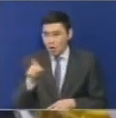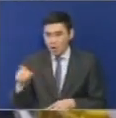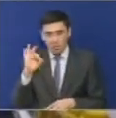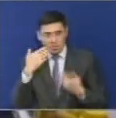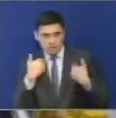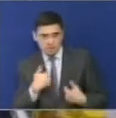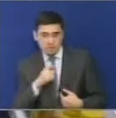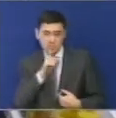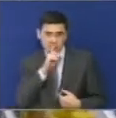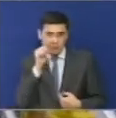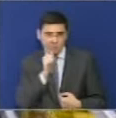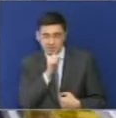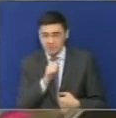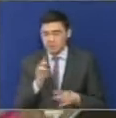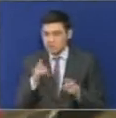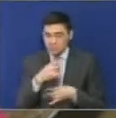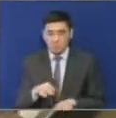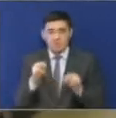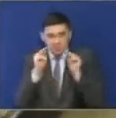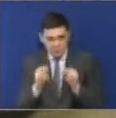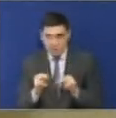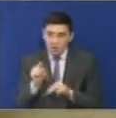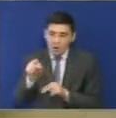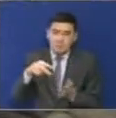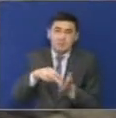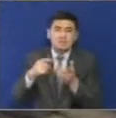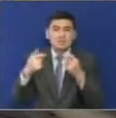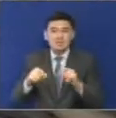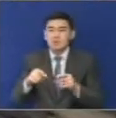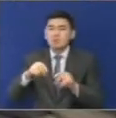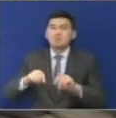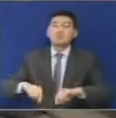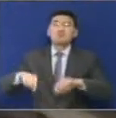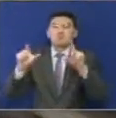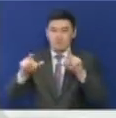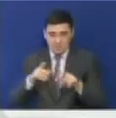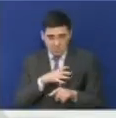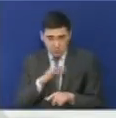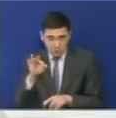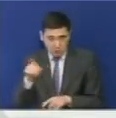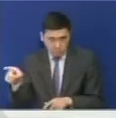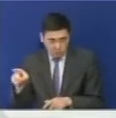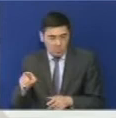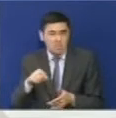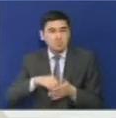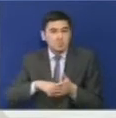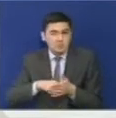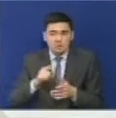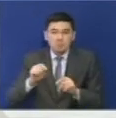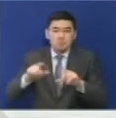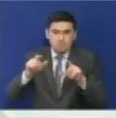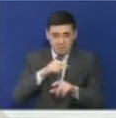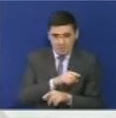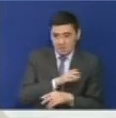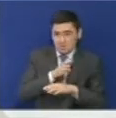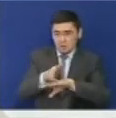өкілдерінің мәліметінше, азық-түлік өнімдері бағасының өсуіне сатып алу бағасының артуы себеп болған. Согласно пункту 20 правил внутренней торговли.